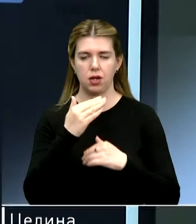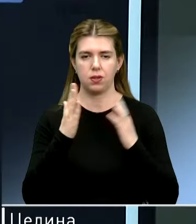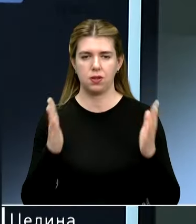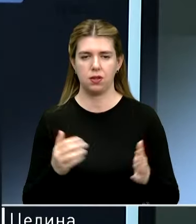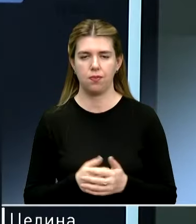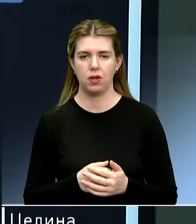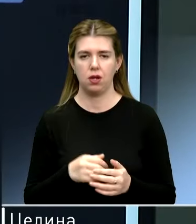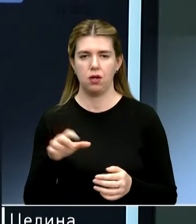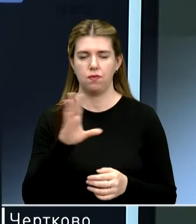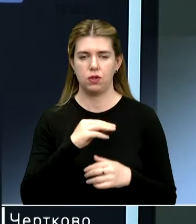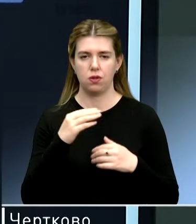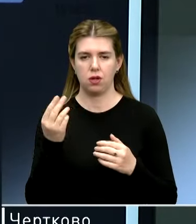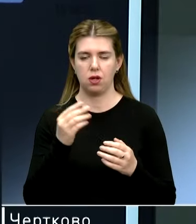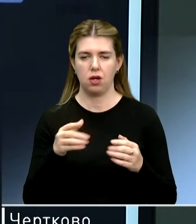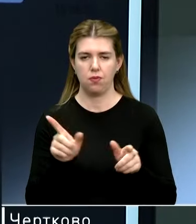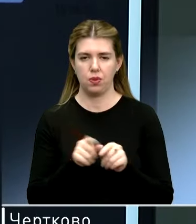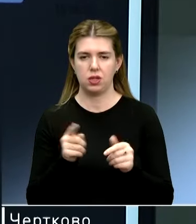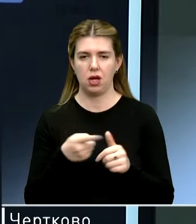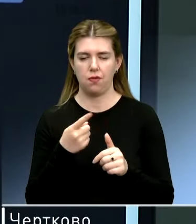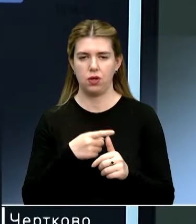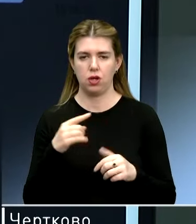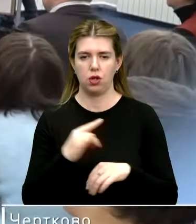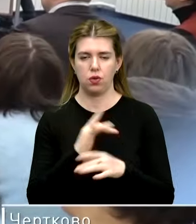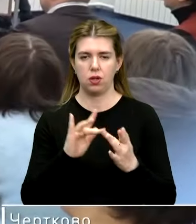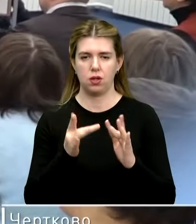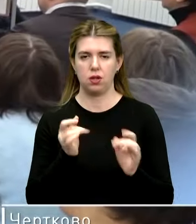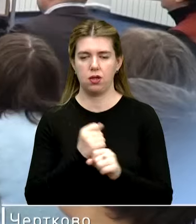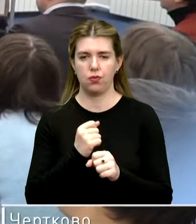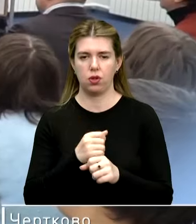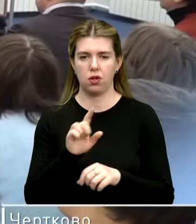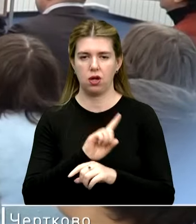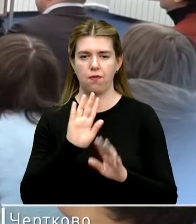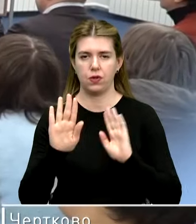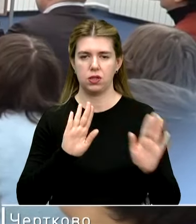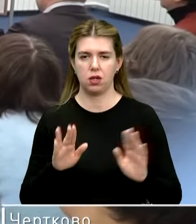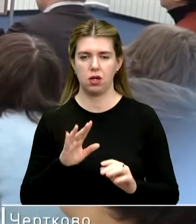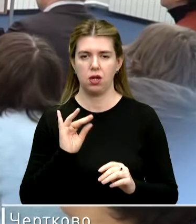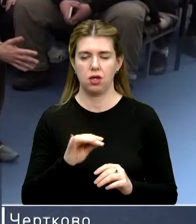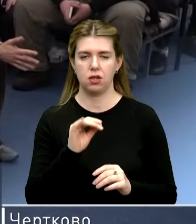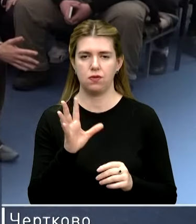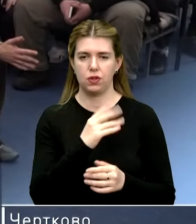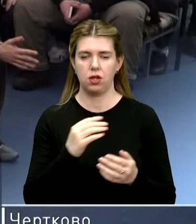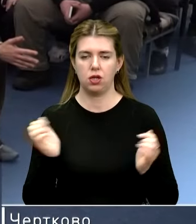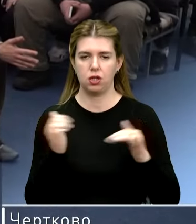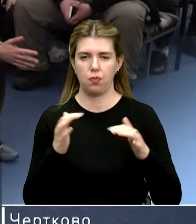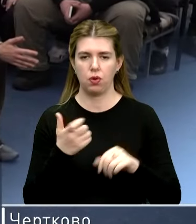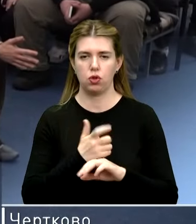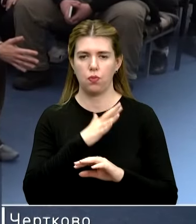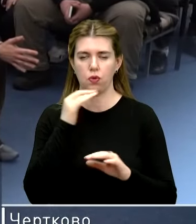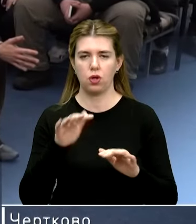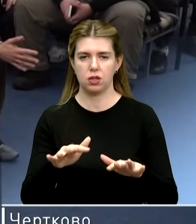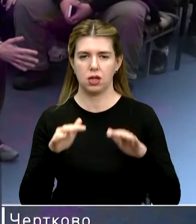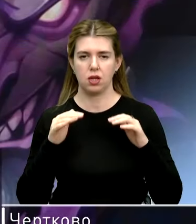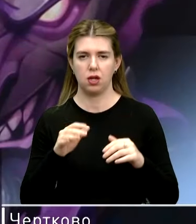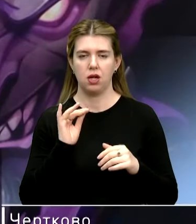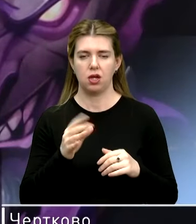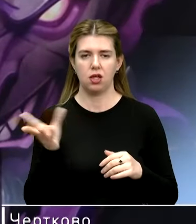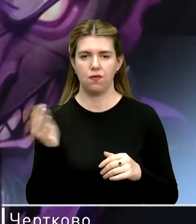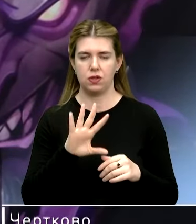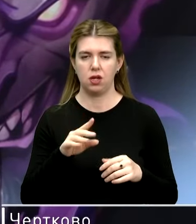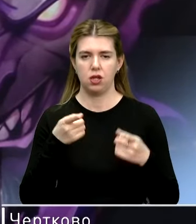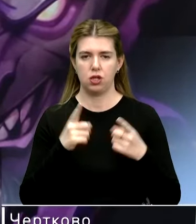картина. Из полотен с авторством искусственного интеллекта делают целые выставки. Они, кстати, собирают немало зрителей. Однако не